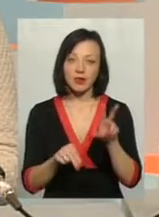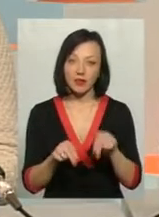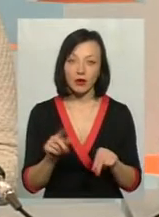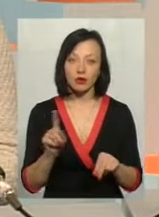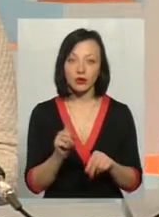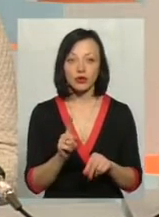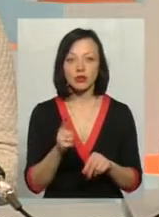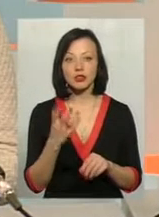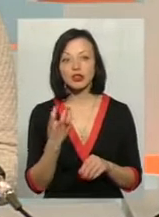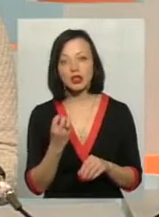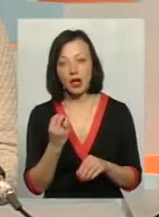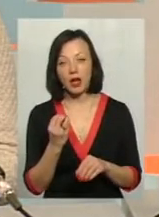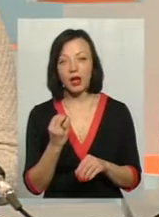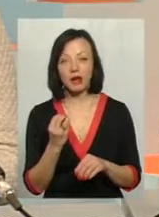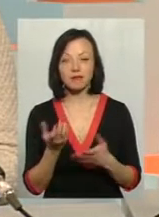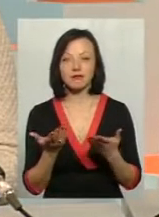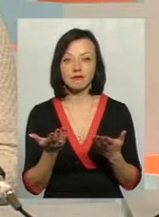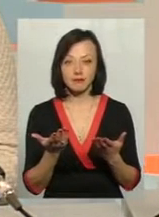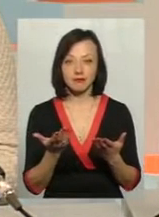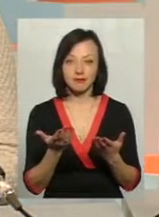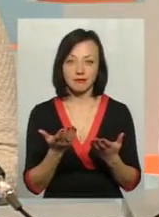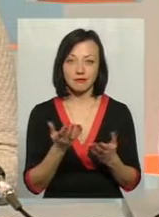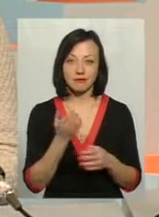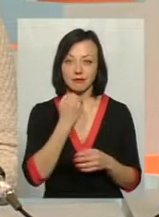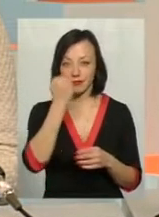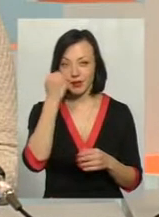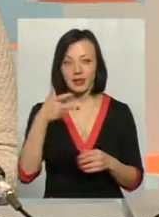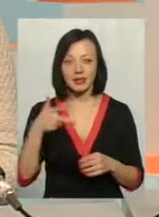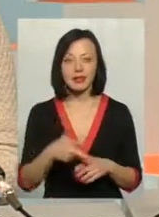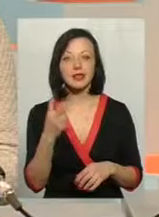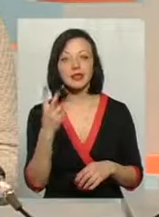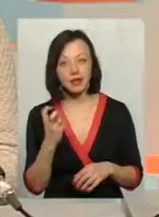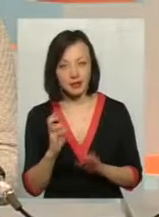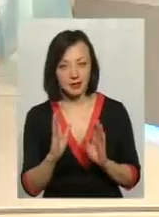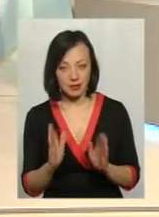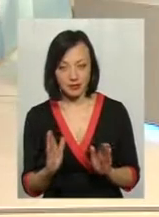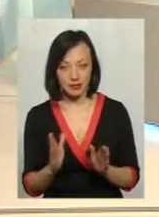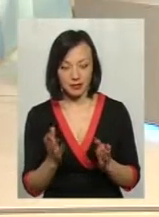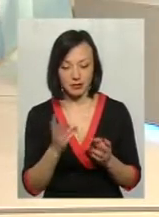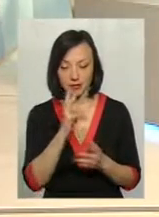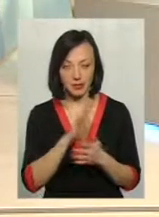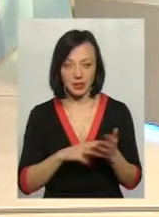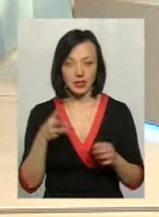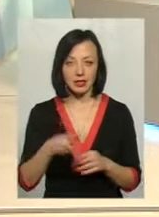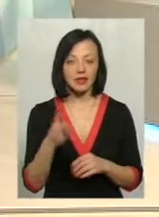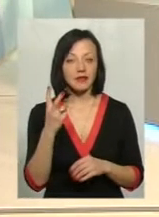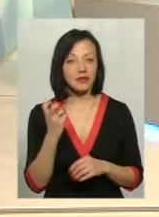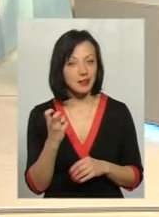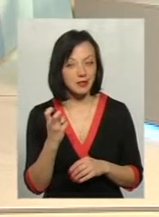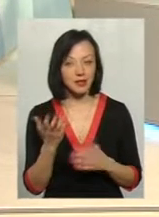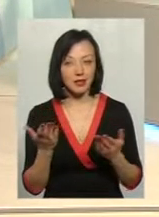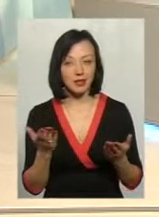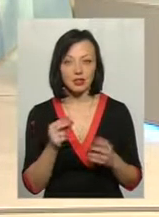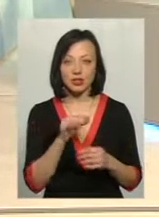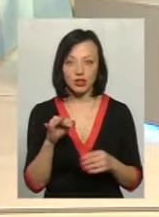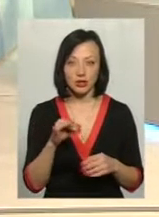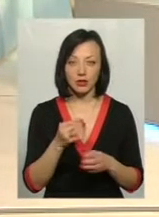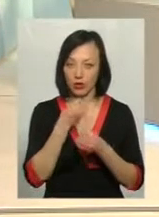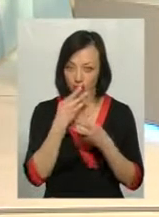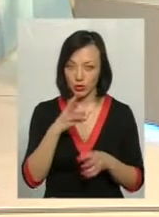що щось йому ще перепаде. Вже 3200. Добре, 3200. Простіть, так, ви праві, 3200. Але 3200, чи це